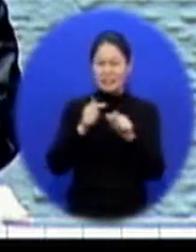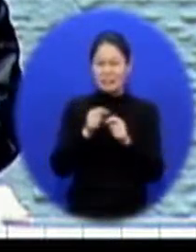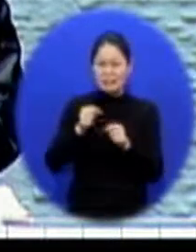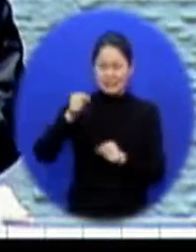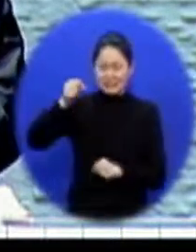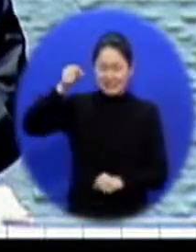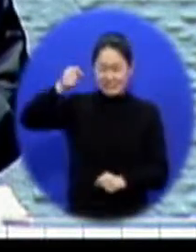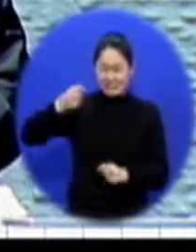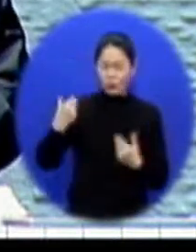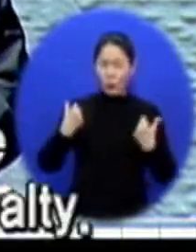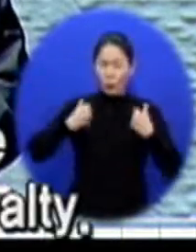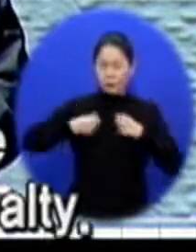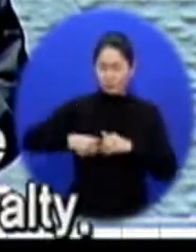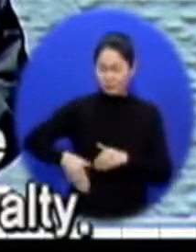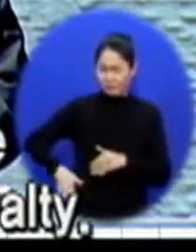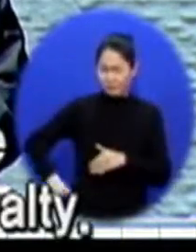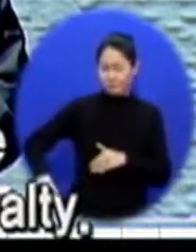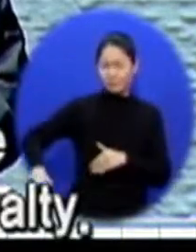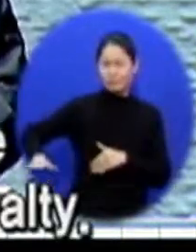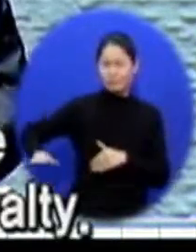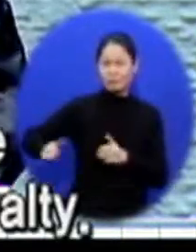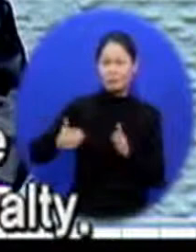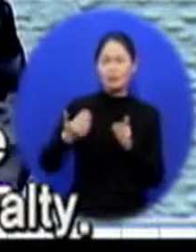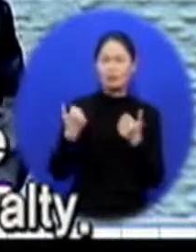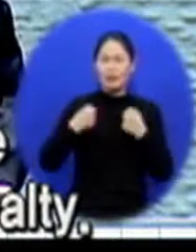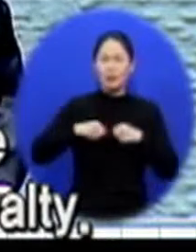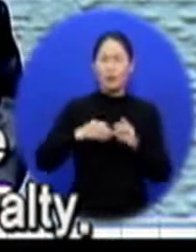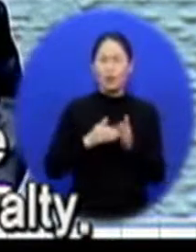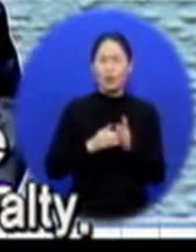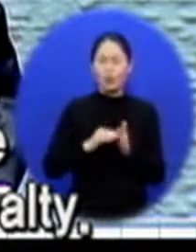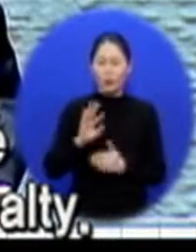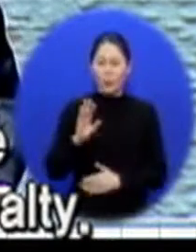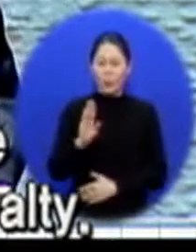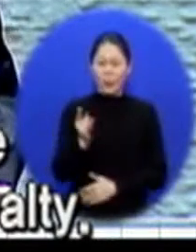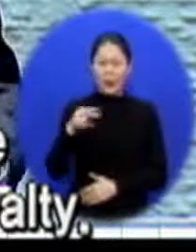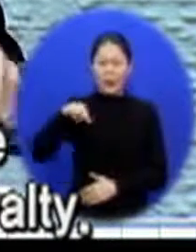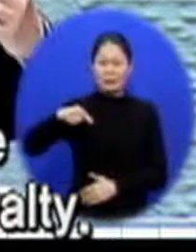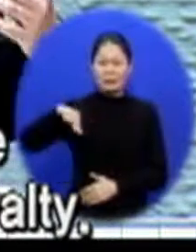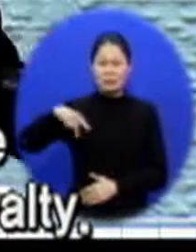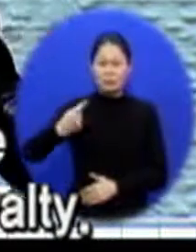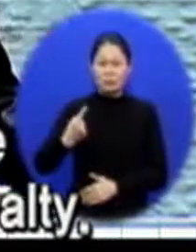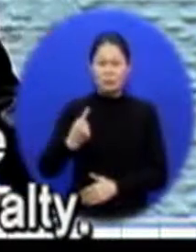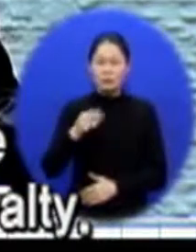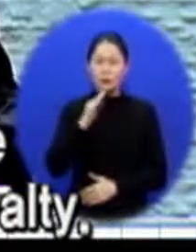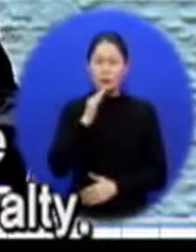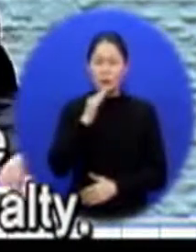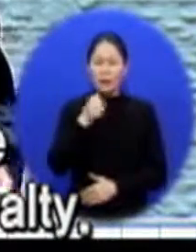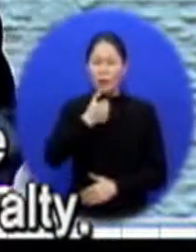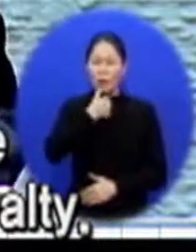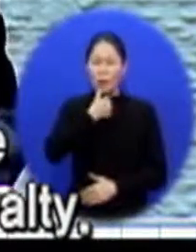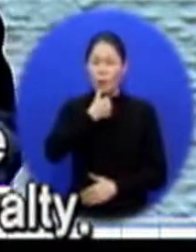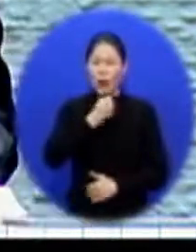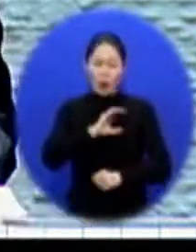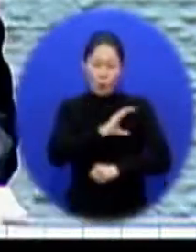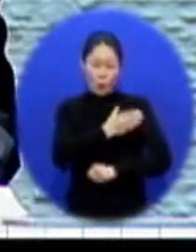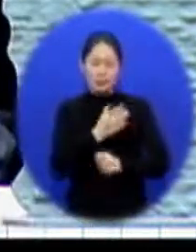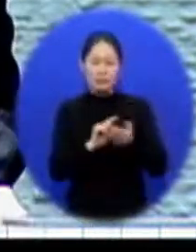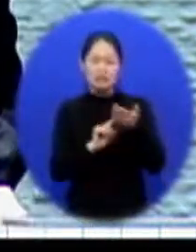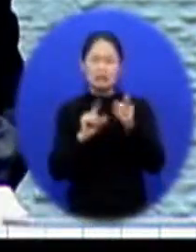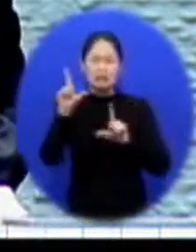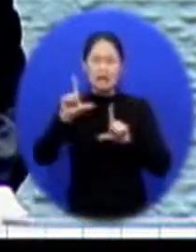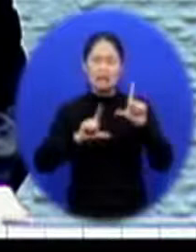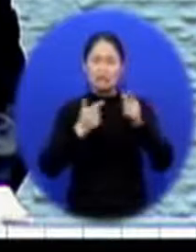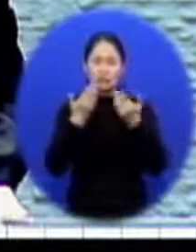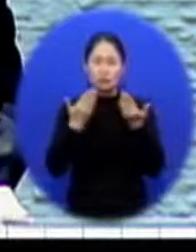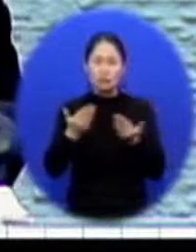옷을 입고 배수도 총독은 로마 권위의 상징인 자색 망토를 걸치고 천 부장과 볼이